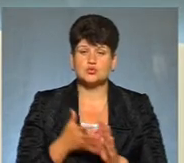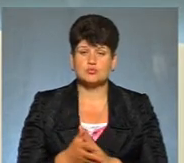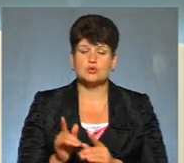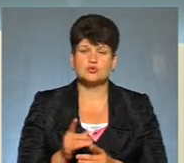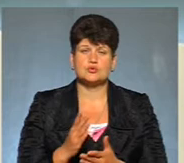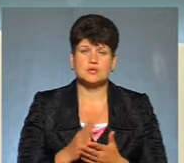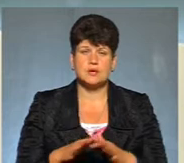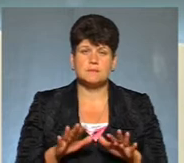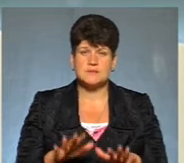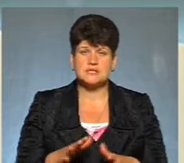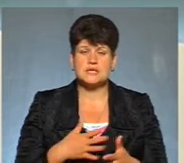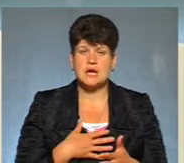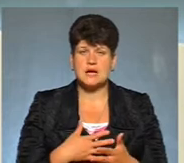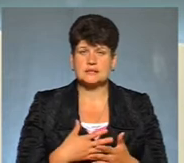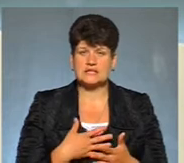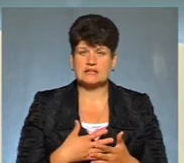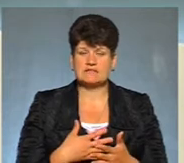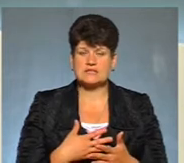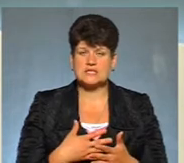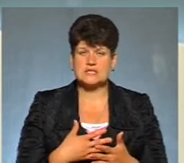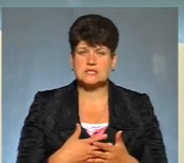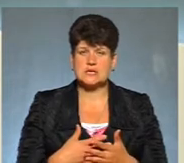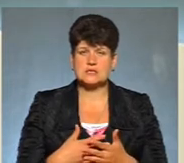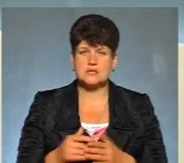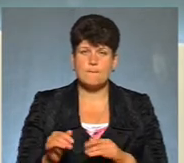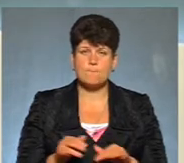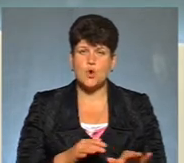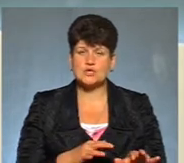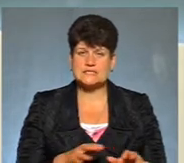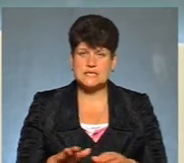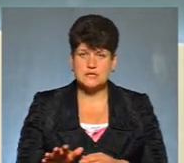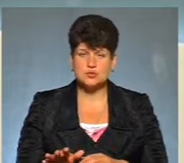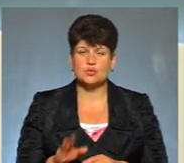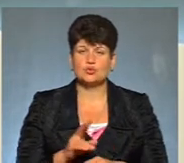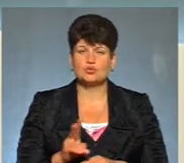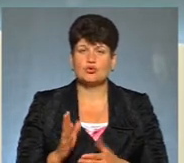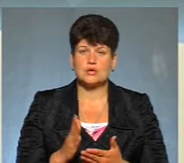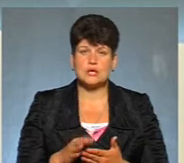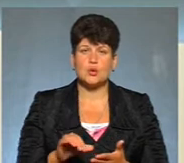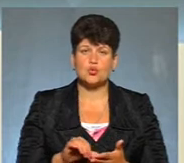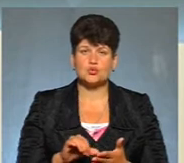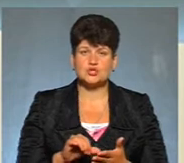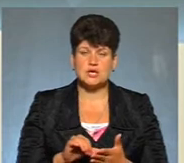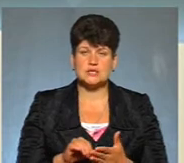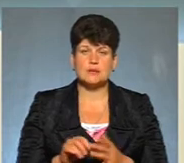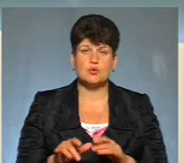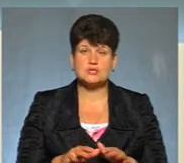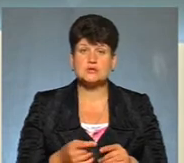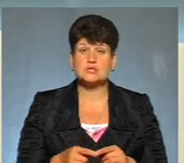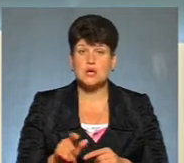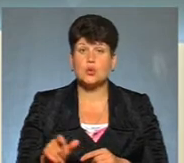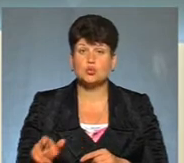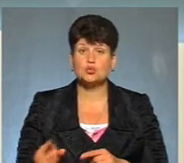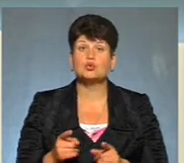місце активізація епідеміологічного процесу. Хто є учасниками епідпроцесу? Люди.